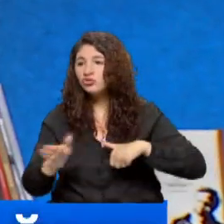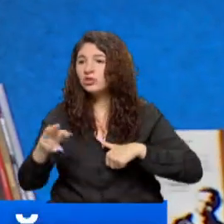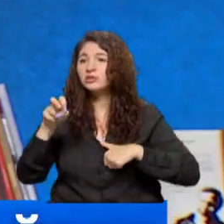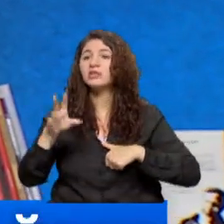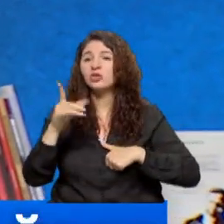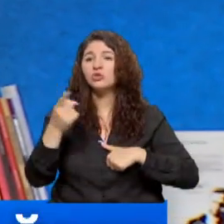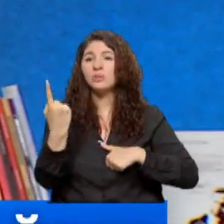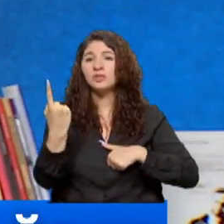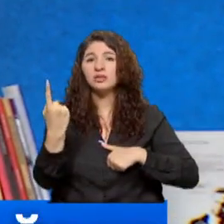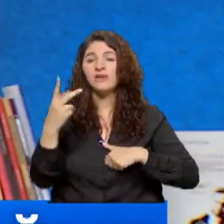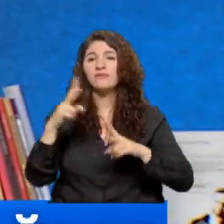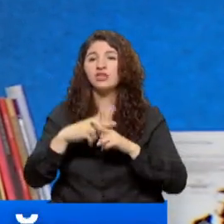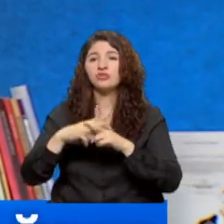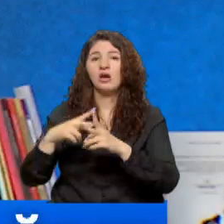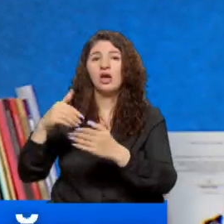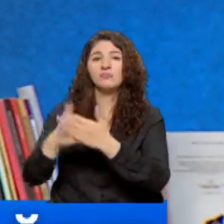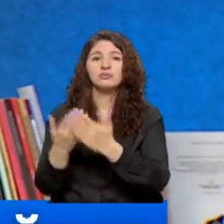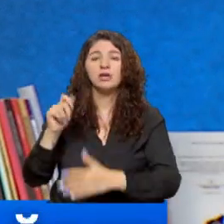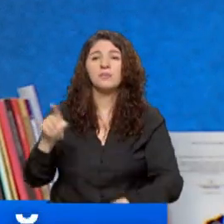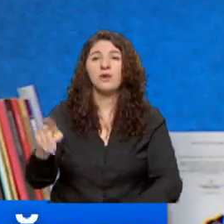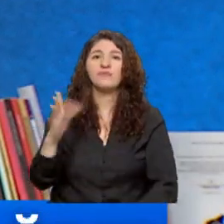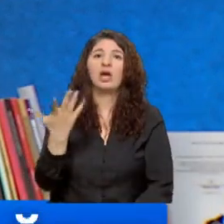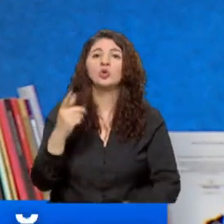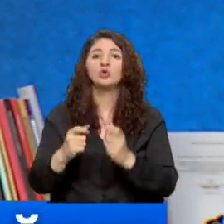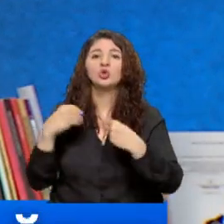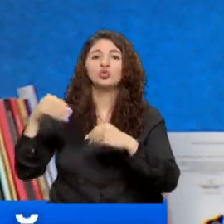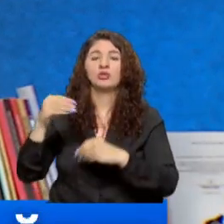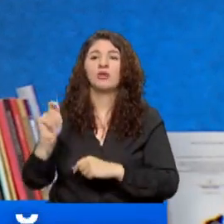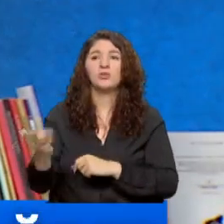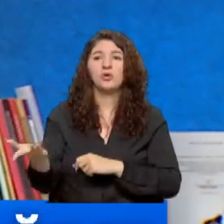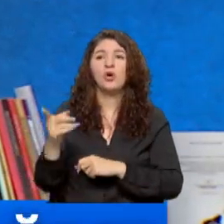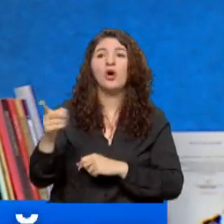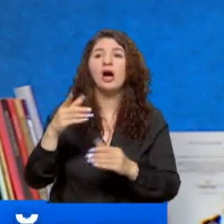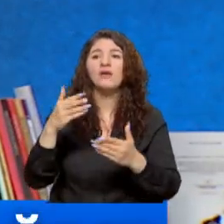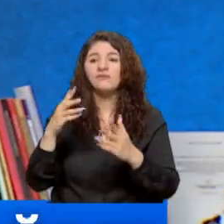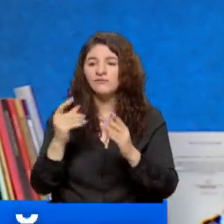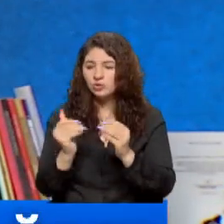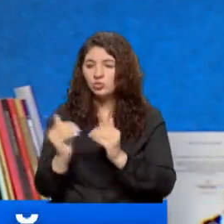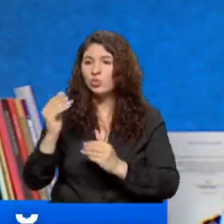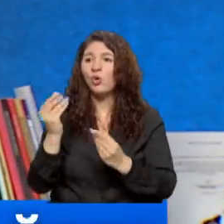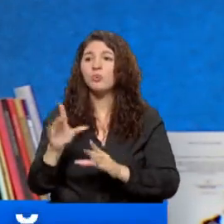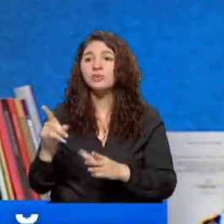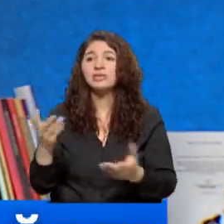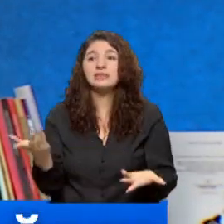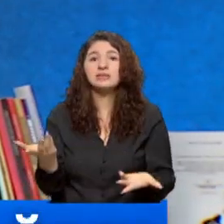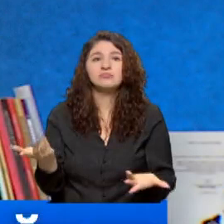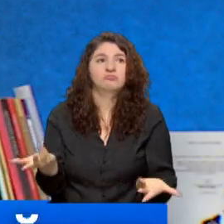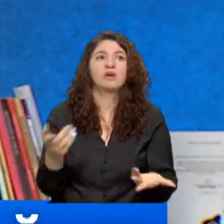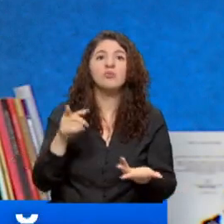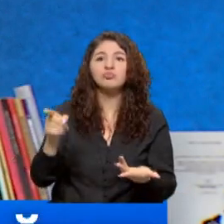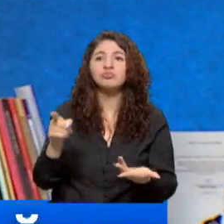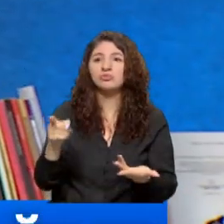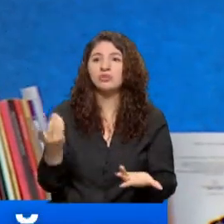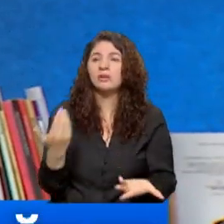çıkışta 8 yerine yüzde birden fatura kesebiliyor Çiftçi veya sütünü satabiliyor o fiyatın üstüne çıkamıyor Bu Nasıl yani